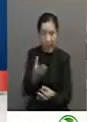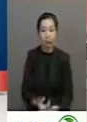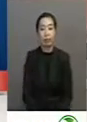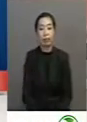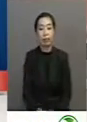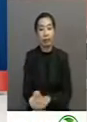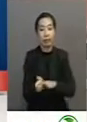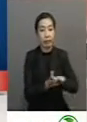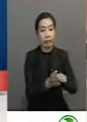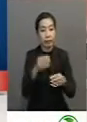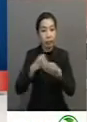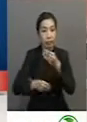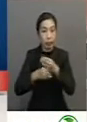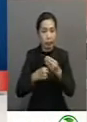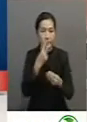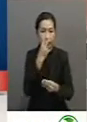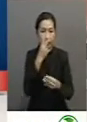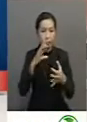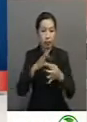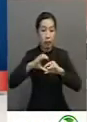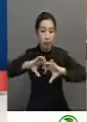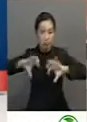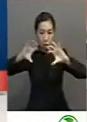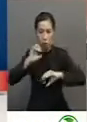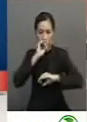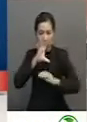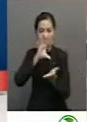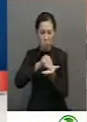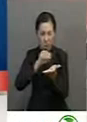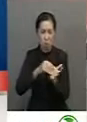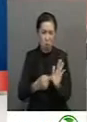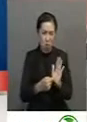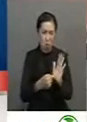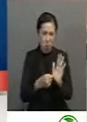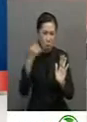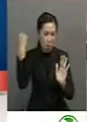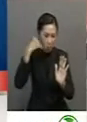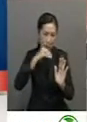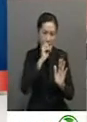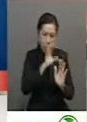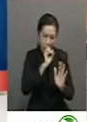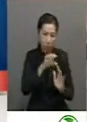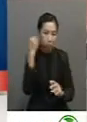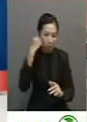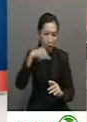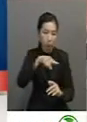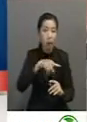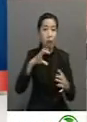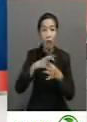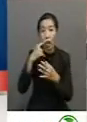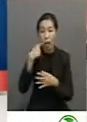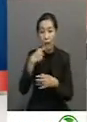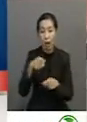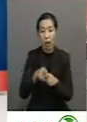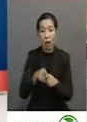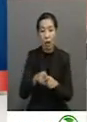เอาละค่ะไปดูอีกเรื่องนึงนะคะอันนี้ถือได้ว่าภาครัฐเขาบอกว่าพยายามจะให้ข้อมูลมากกว่าเดิมแล้วก็จูงใจมากขึ้นไปอีกสำหรับใคร